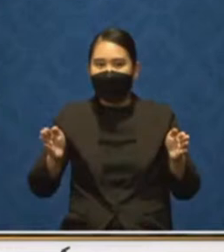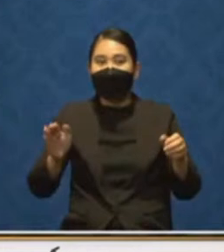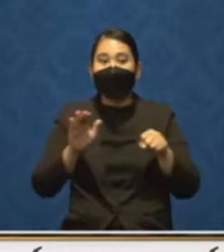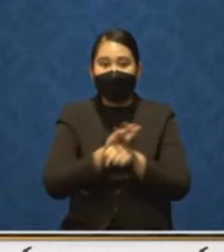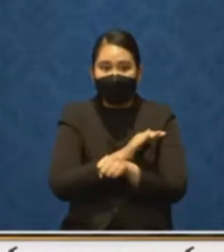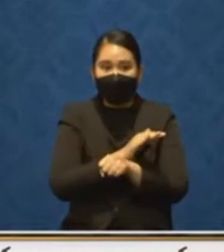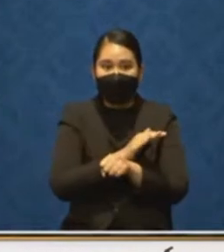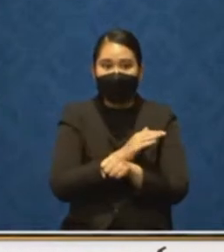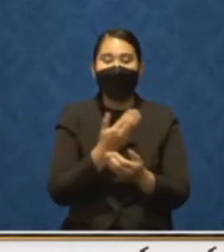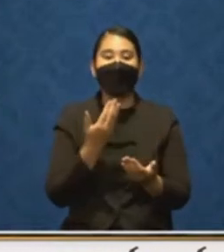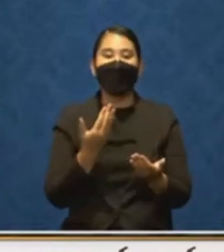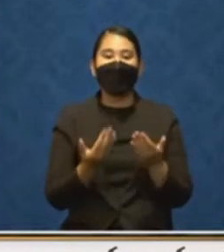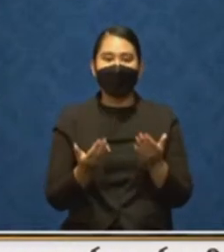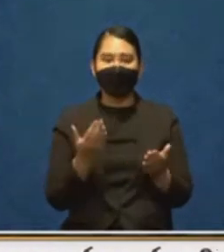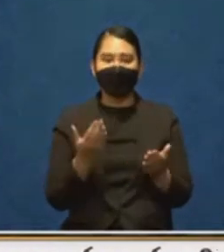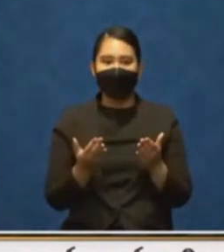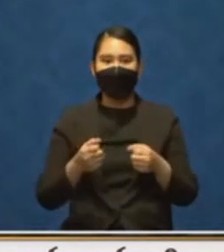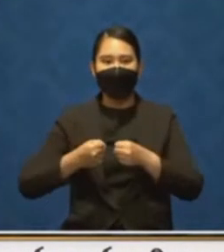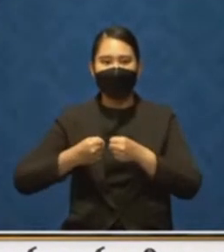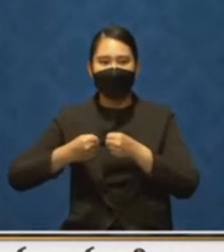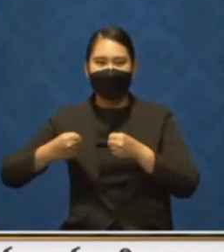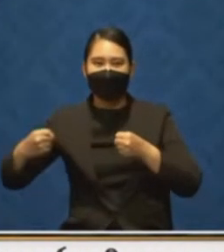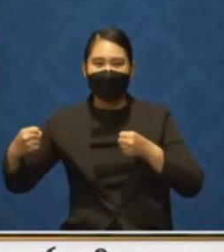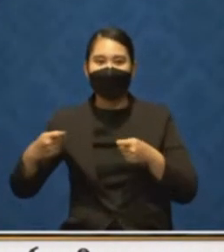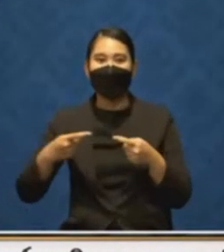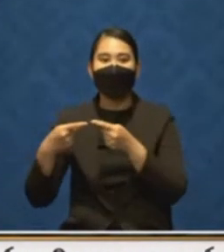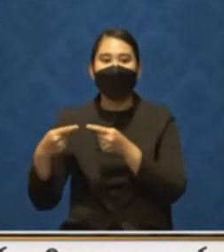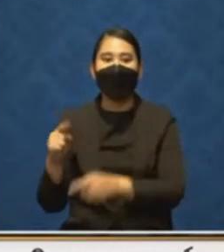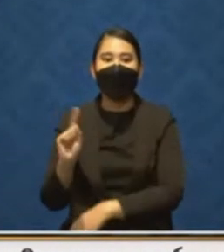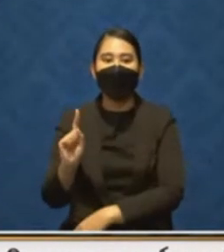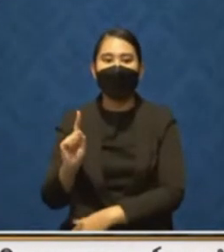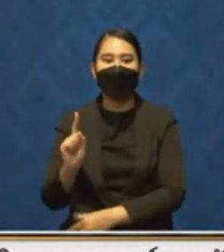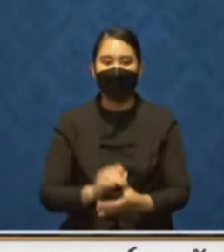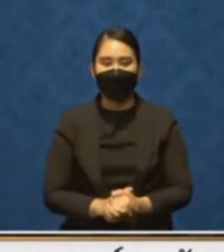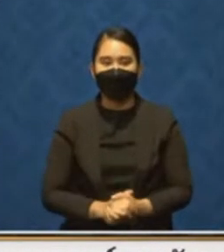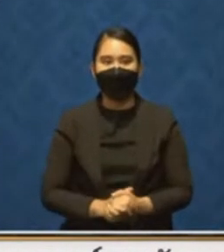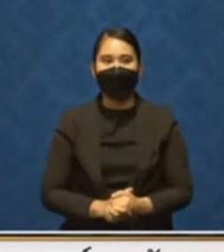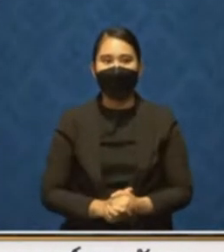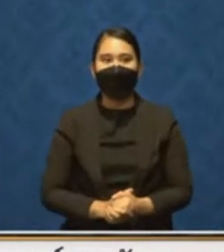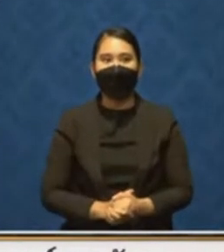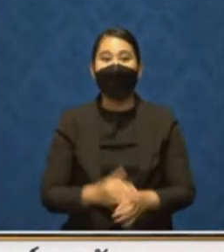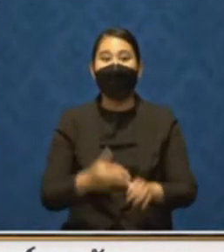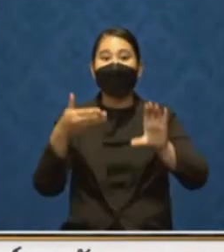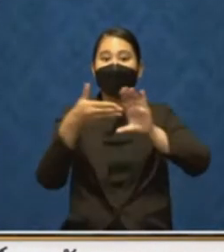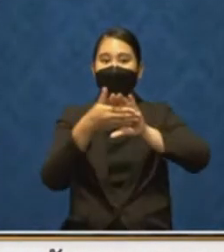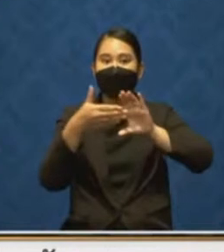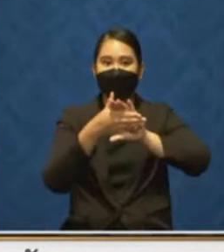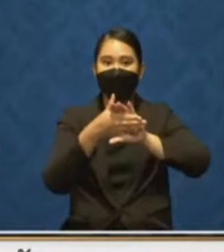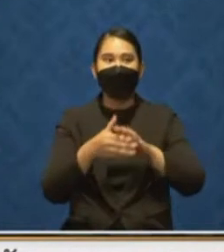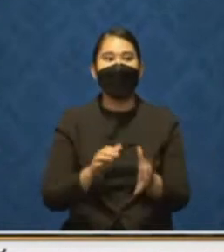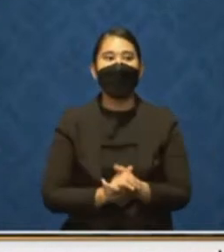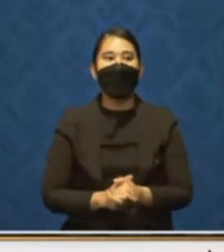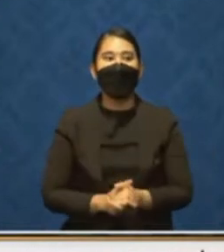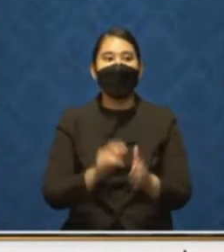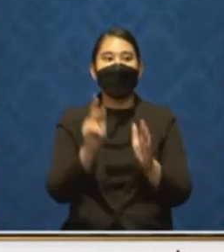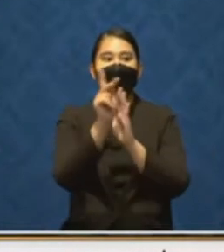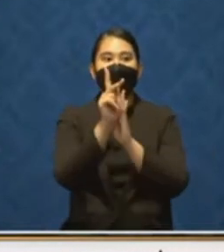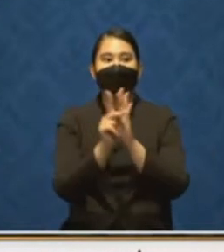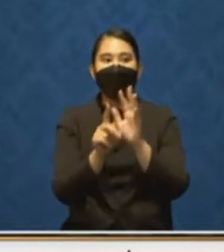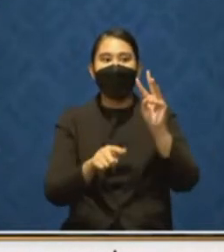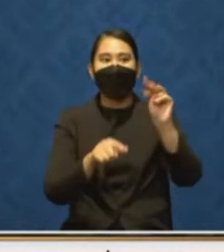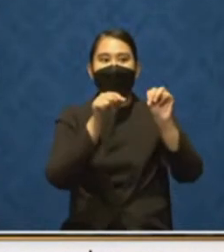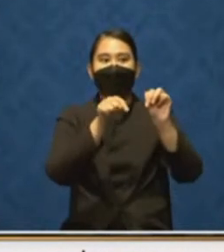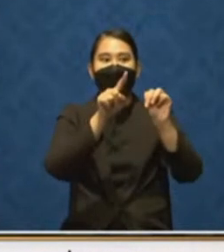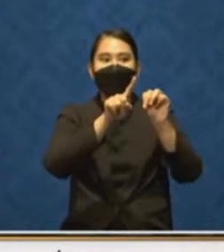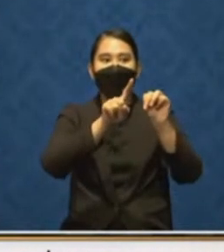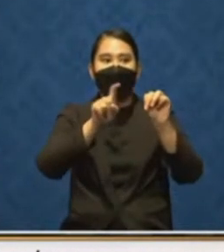เป็นเนื้อยินตีต่อได้หรือไม่นะครับครับที่ขึ้นเป็นสลายภาพในก็มาตรา 154ต้องเลยไม่